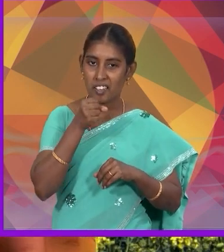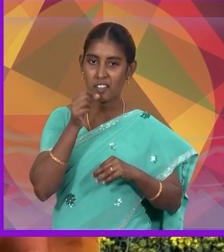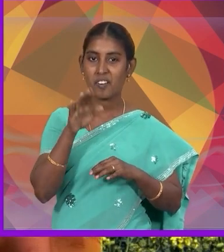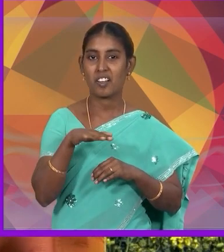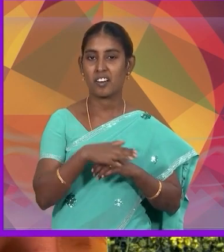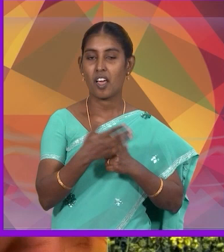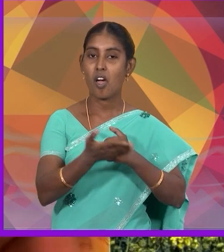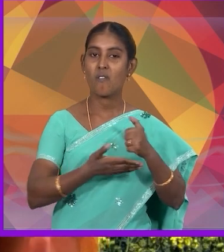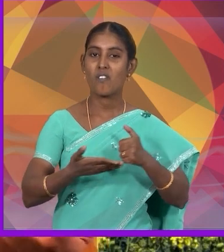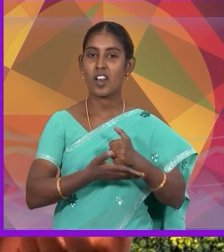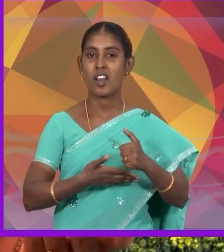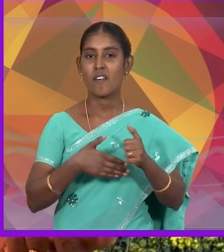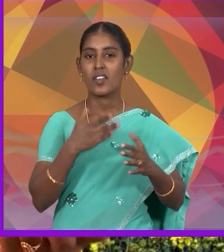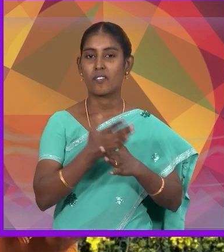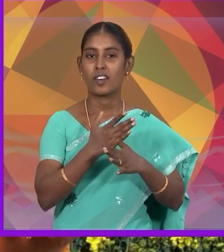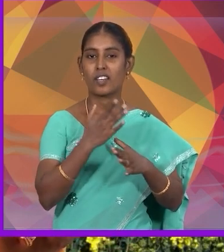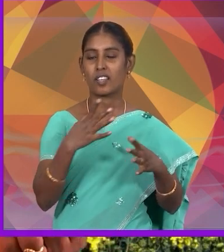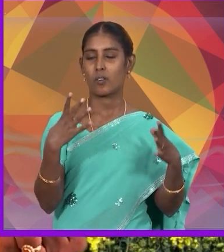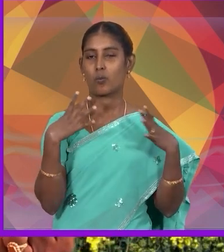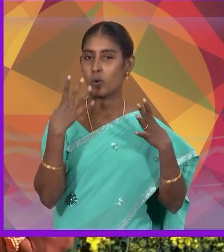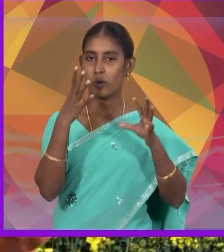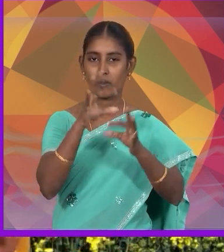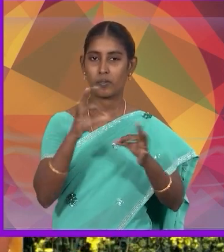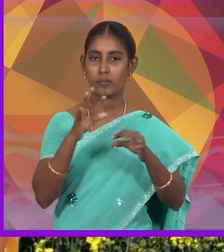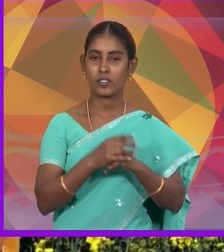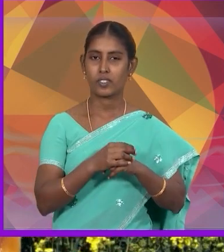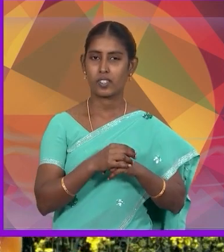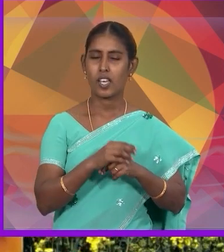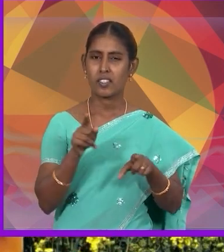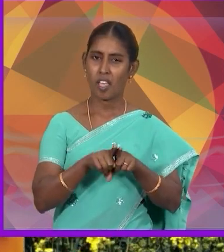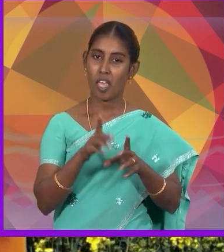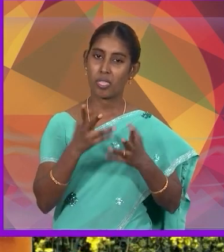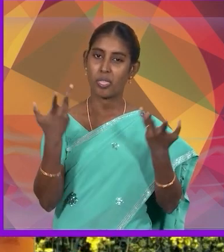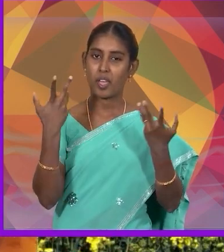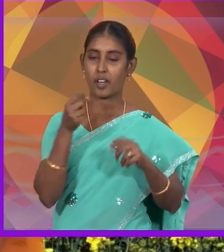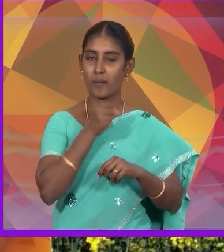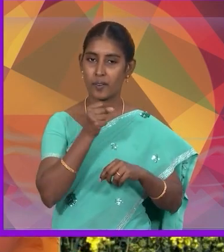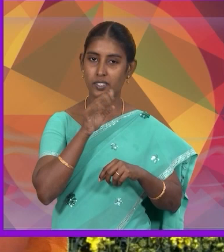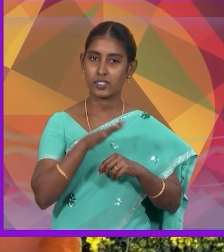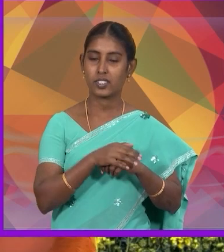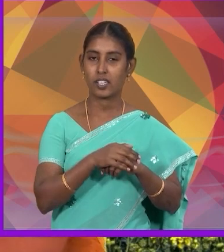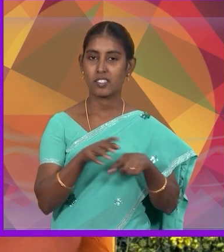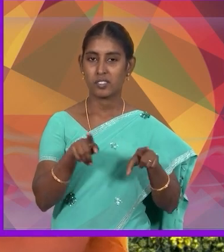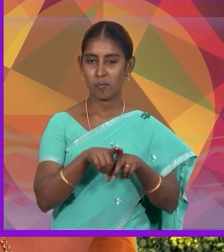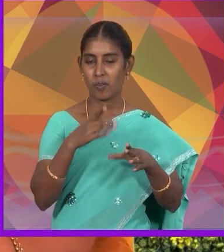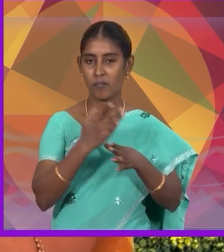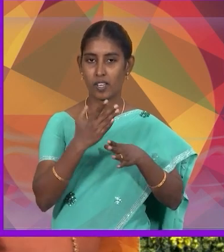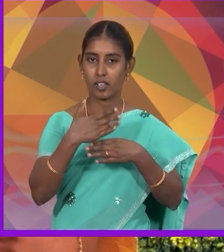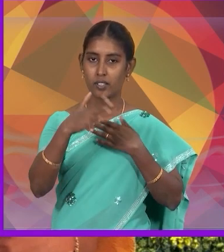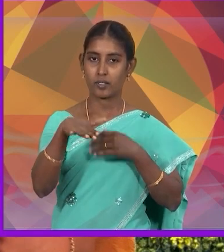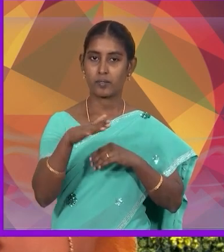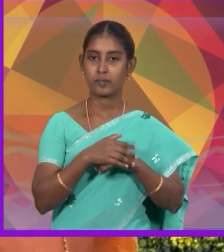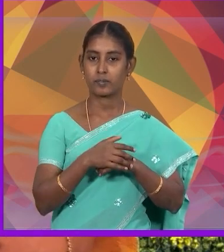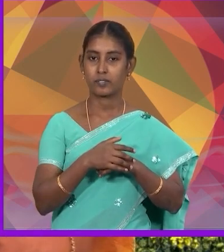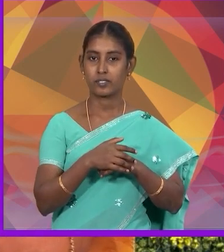போதிலும் உழவன் பணிக்கு ஓய்வில்லையே. ஆனா அவங்க எத்தனை வயதுனாலும் வேலை செஞ்சுட்டு இருக்காங்க. உங்க தாத்தாவே கேட்டீங்கன்னா